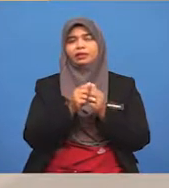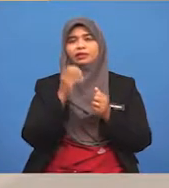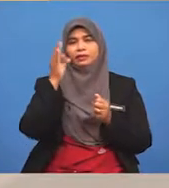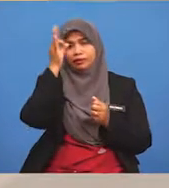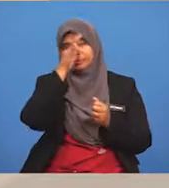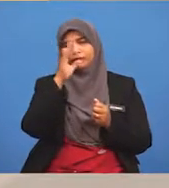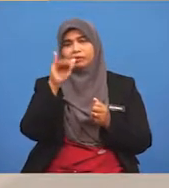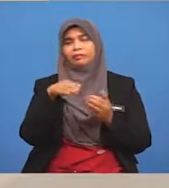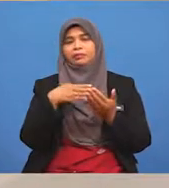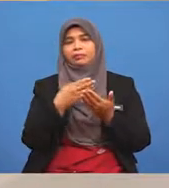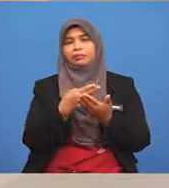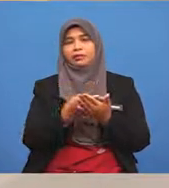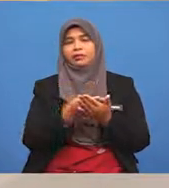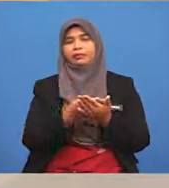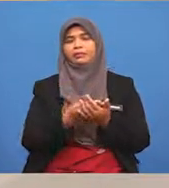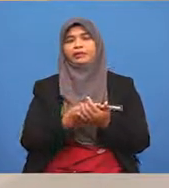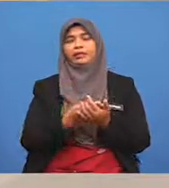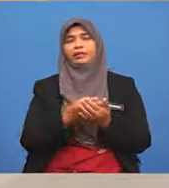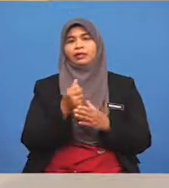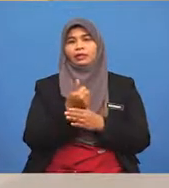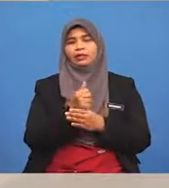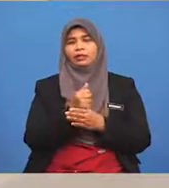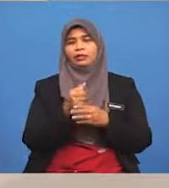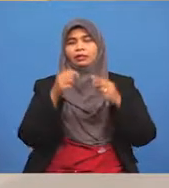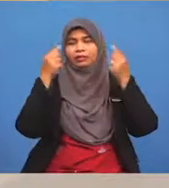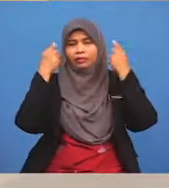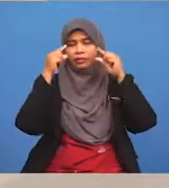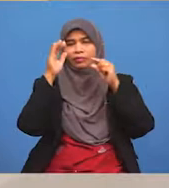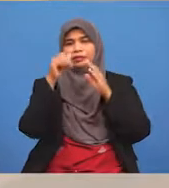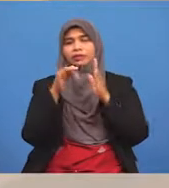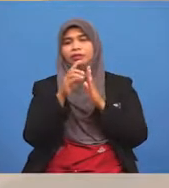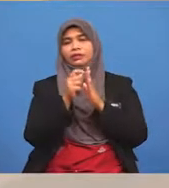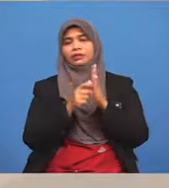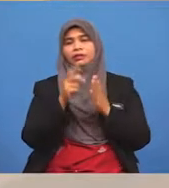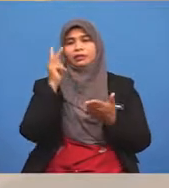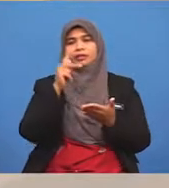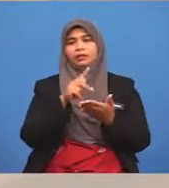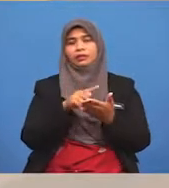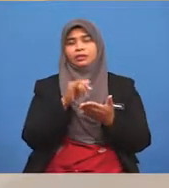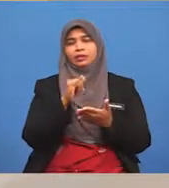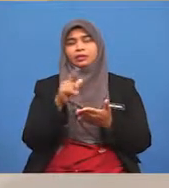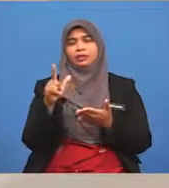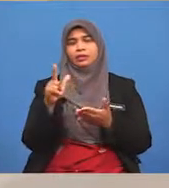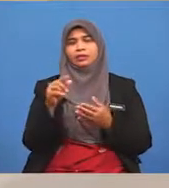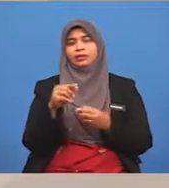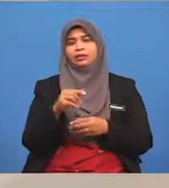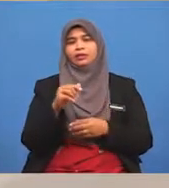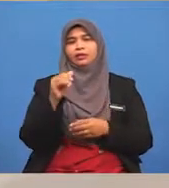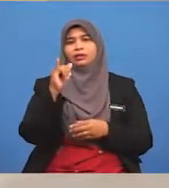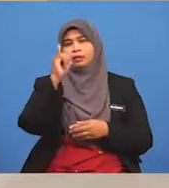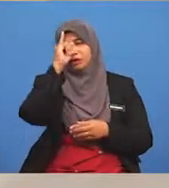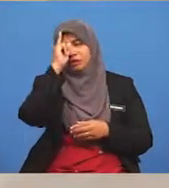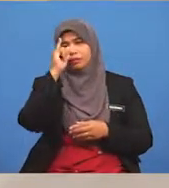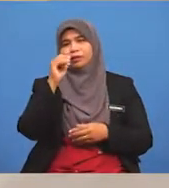warak. Antara gurunya yang terkenal ialah Imam Al-Bukhari, Imam Muslim